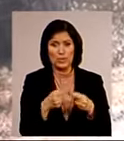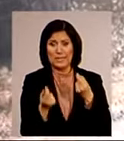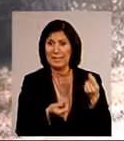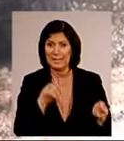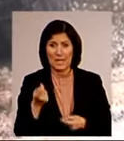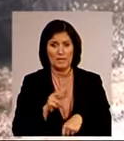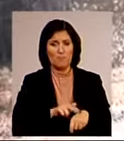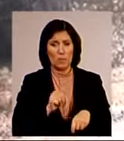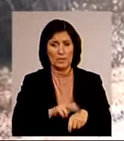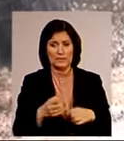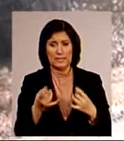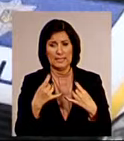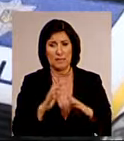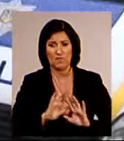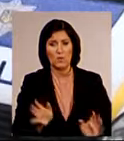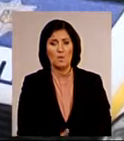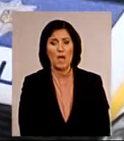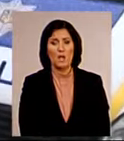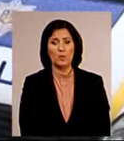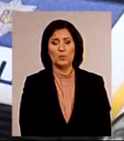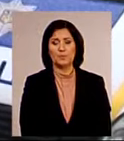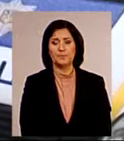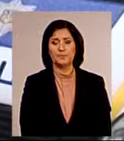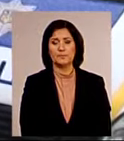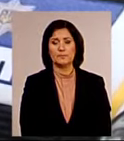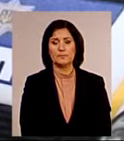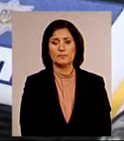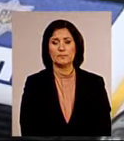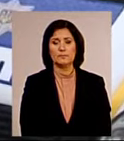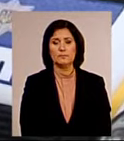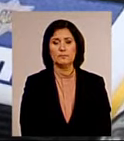деталей у поліції не повідомляють. В'ячеслав Мавричев, новини на Першому.